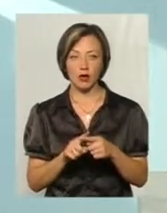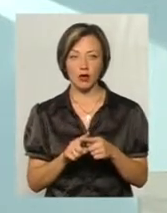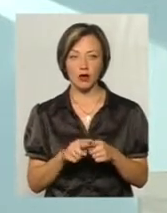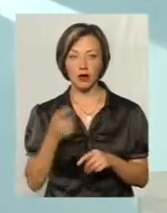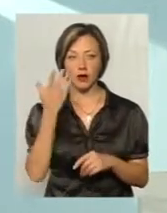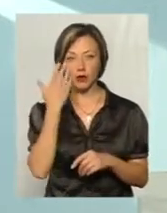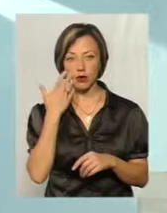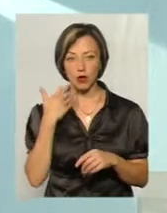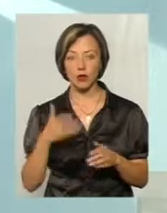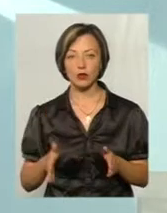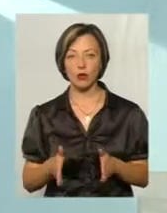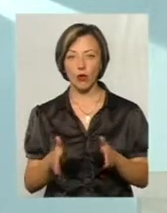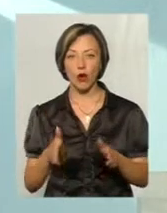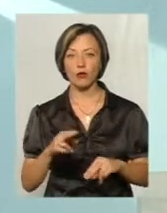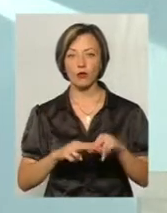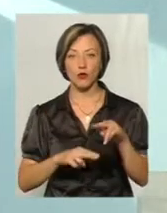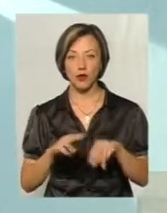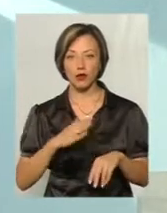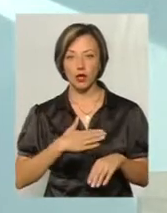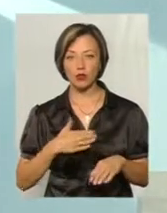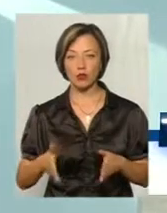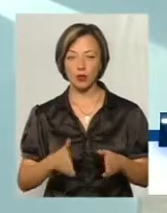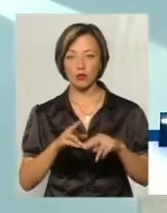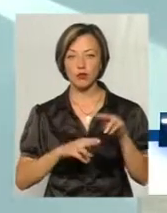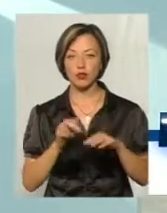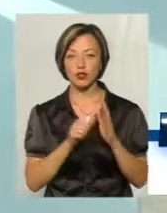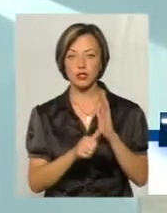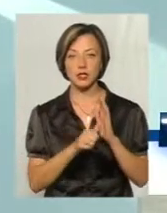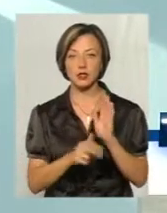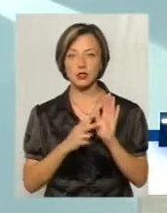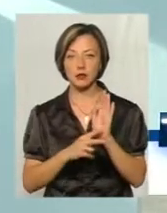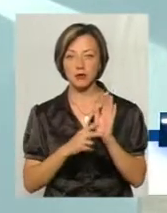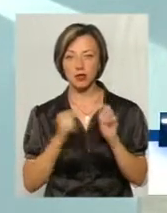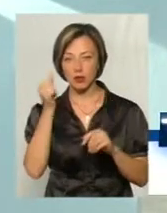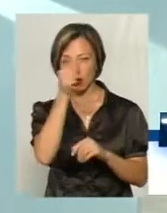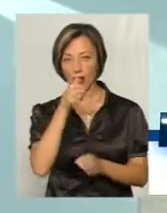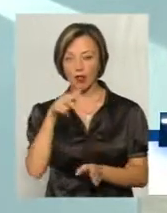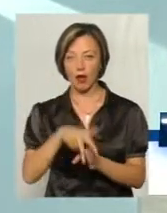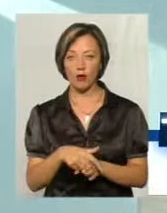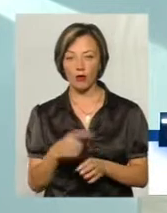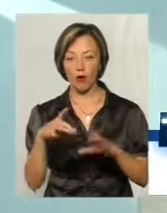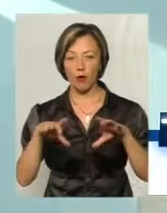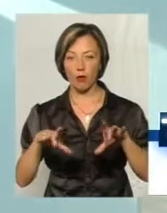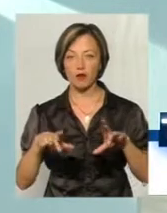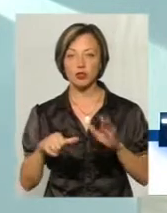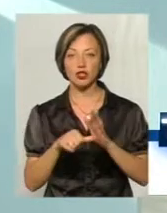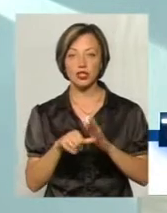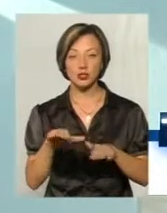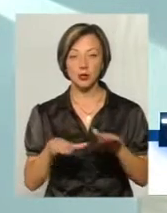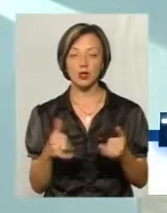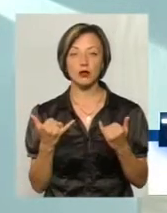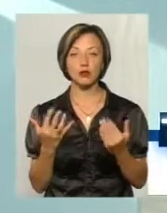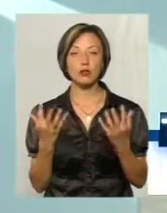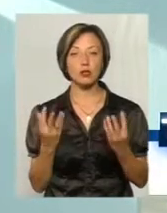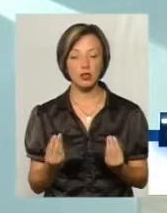Коли дорога будувалася, наші дороги будувалися в 60-х, 70-х роках, нагрузка на вісь була 6 тонн. На